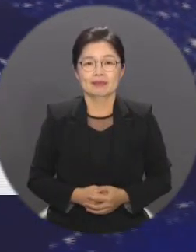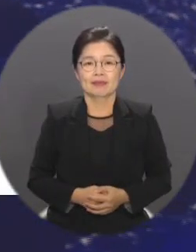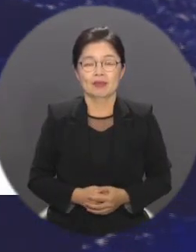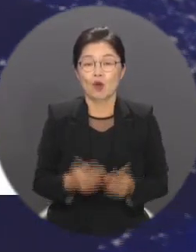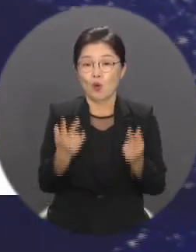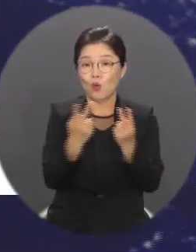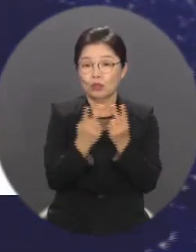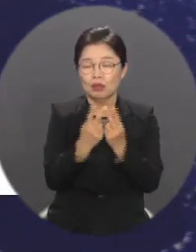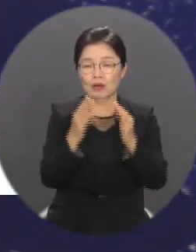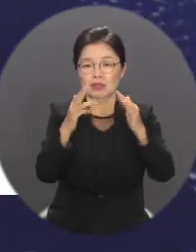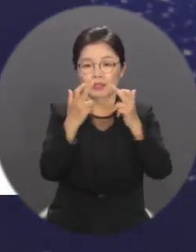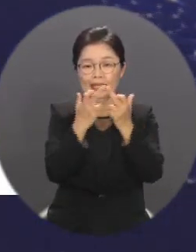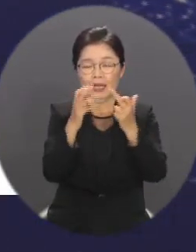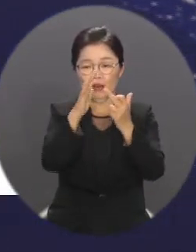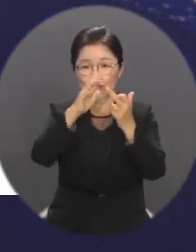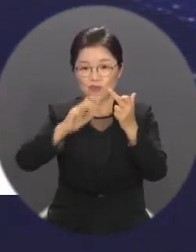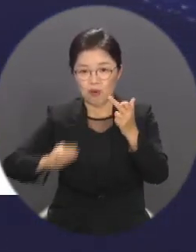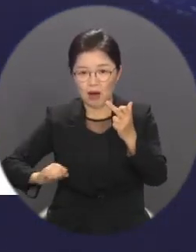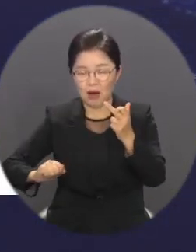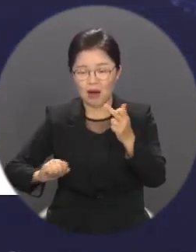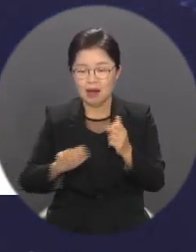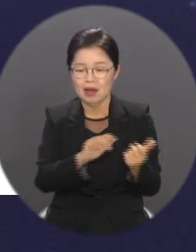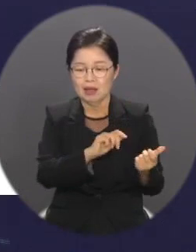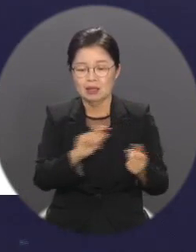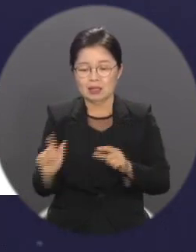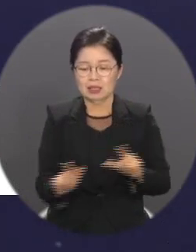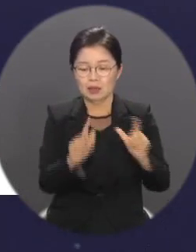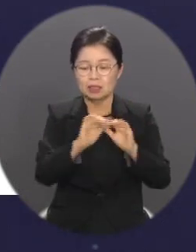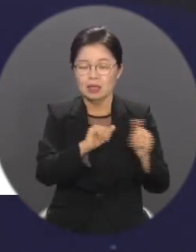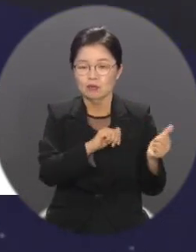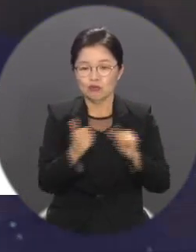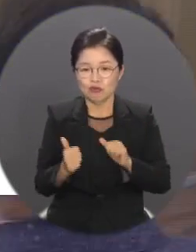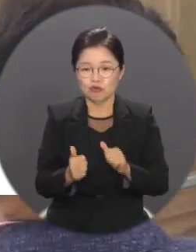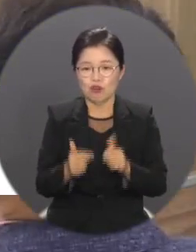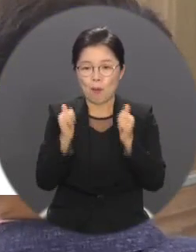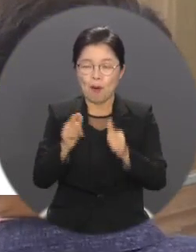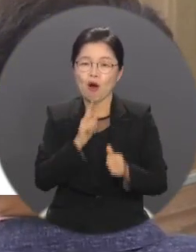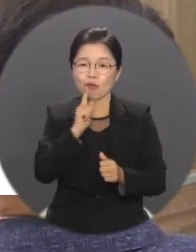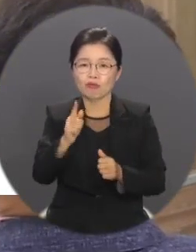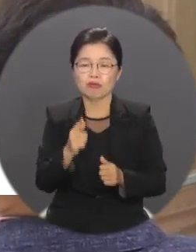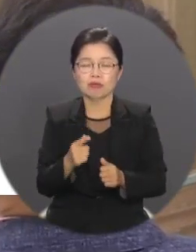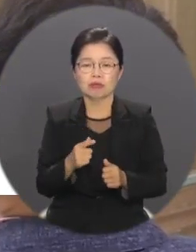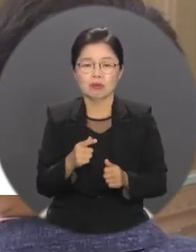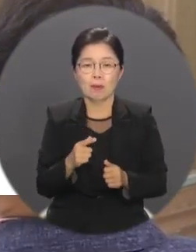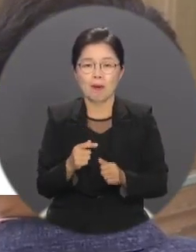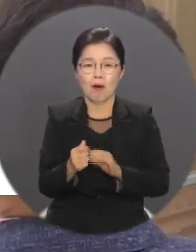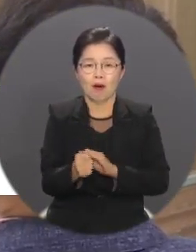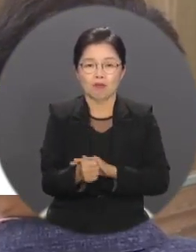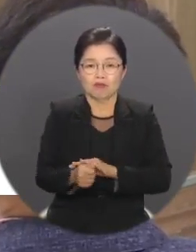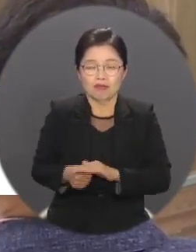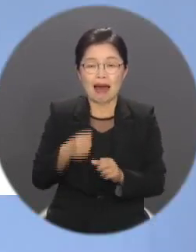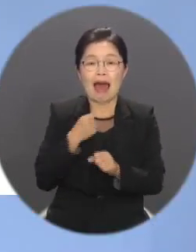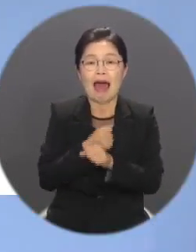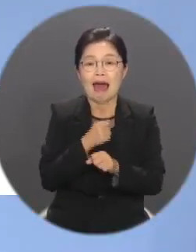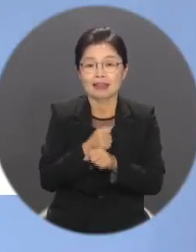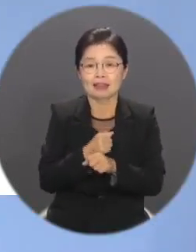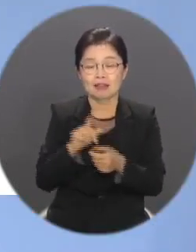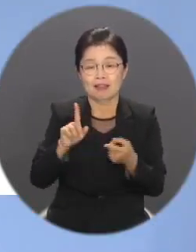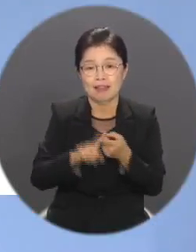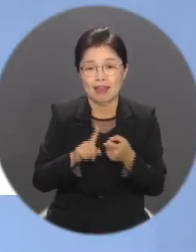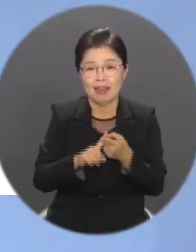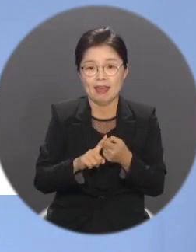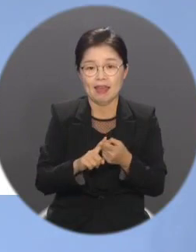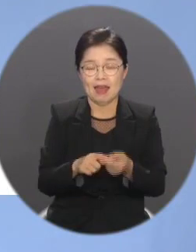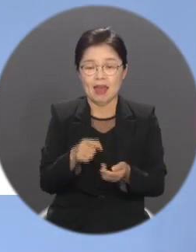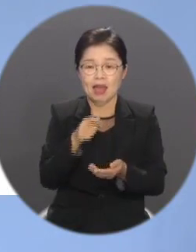곡성 산사태로 주민이 숨진 사건을 재판 해도 넘기지 않는 등 부실한 검찰수사를 고발한 광주 mbc 에 우조 문